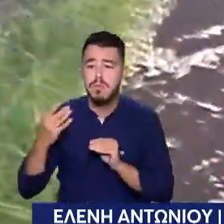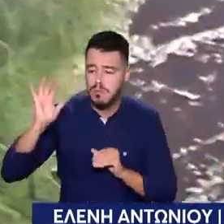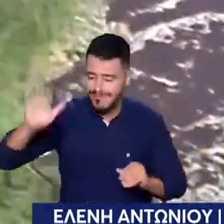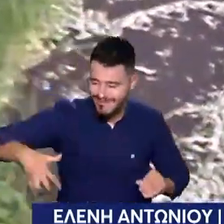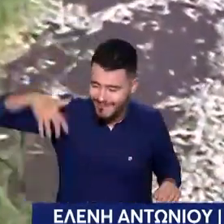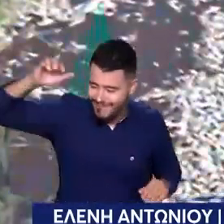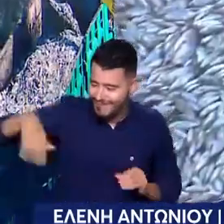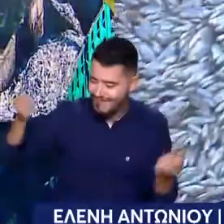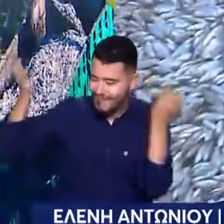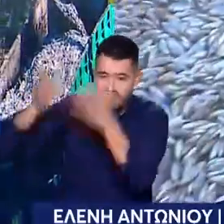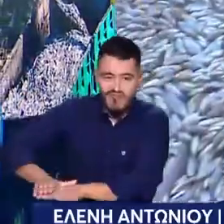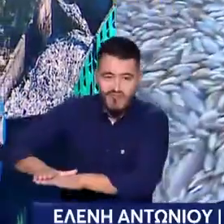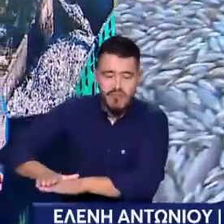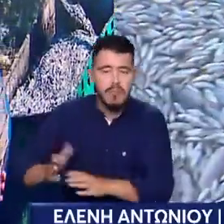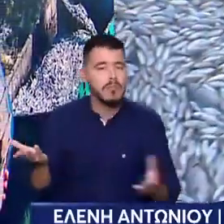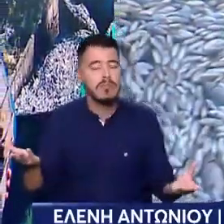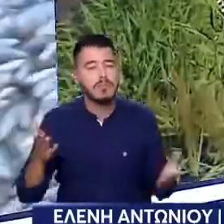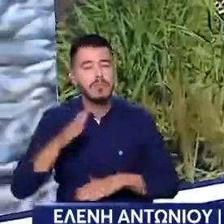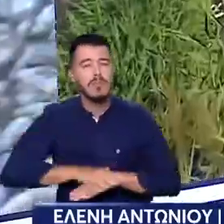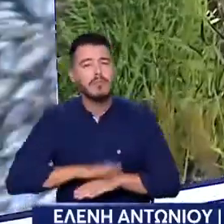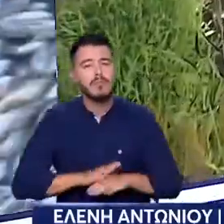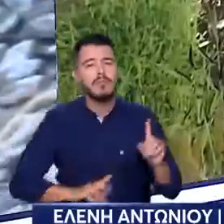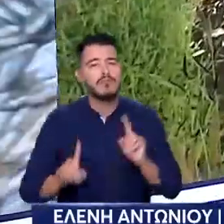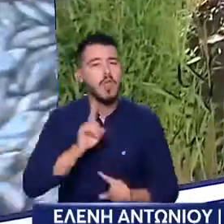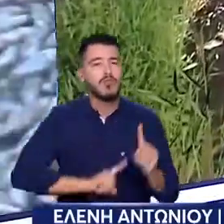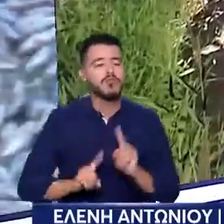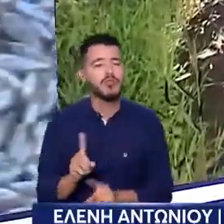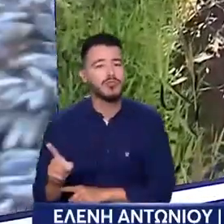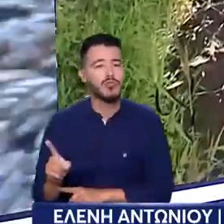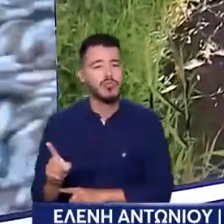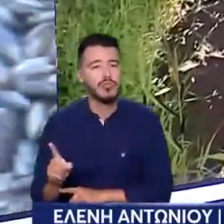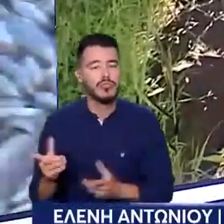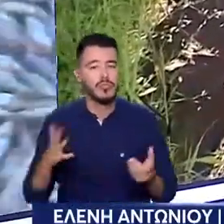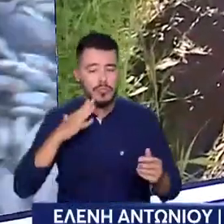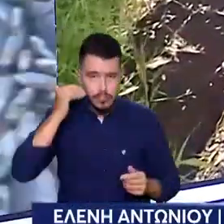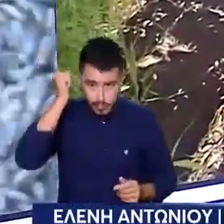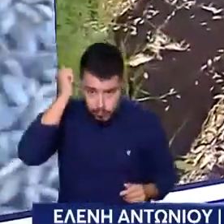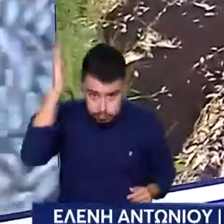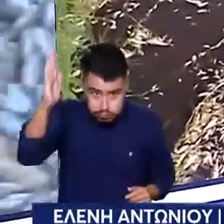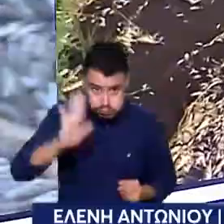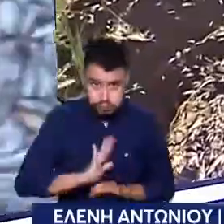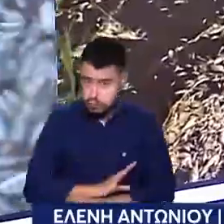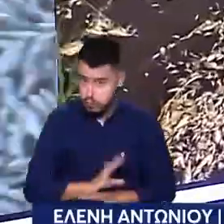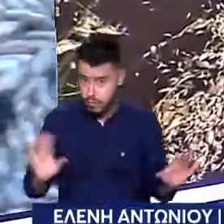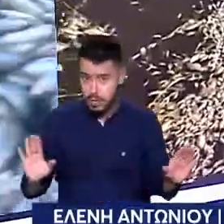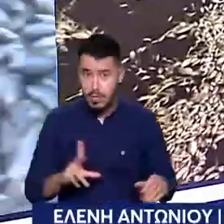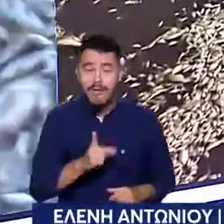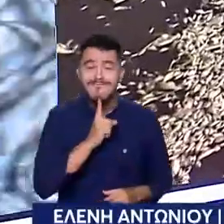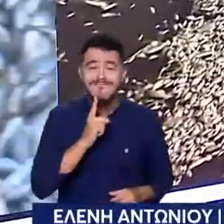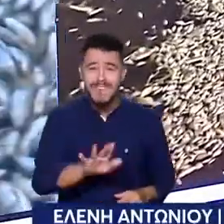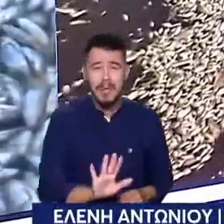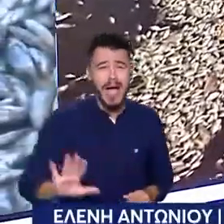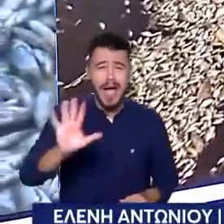προβληματική με τη δημιουργία του. Μιλάμε για απίστευτα πράγματα σε μια, το ξαναλέω, πολύπαθη